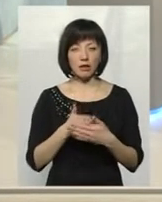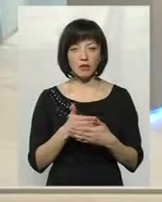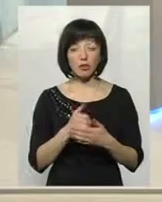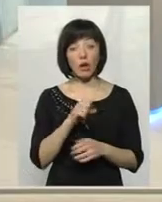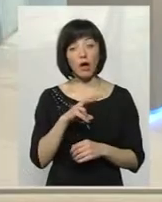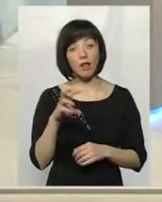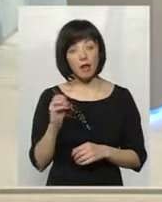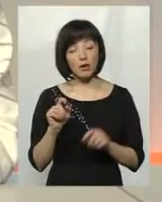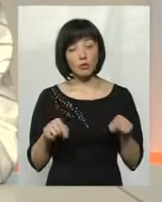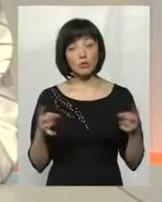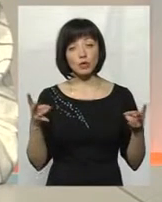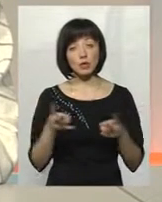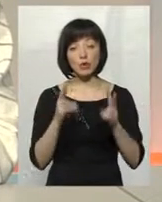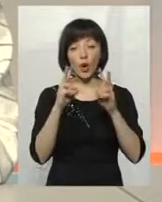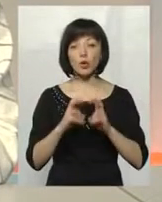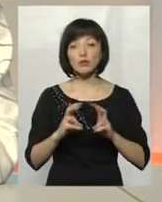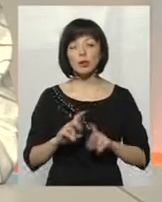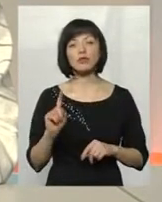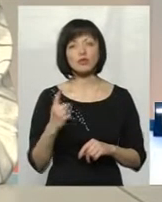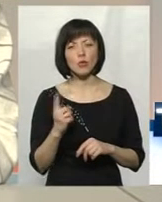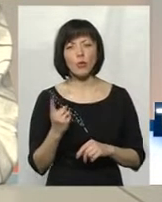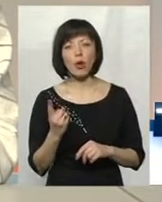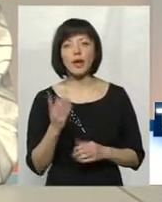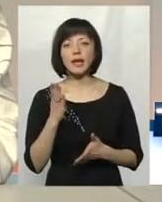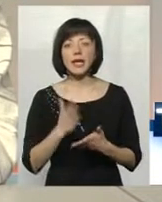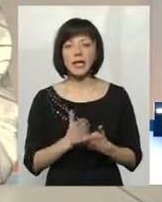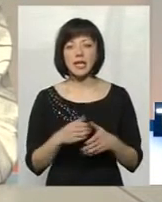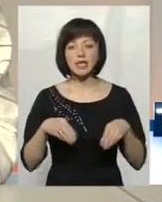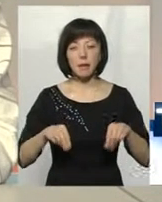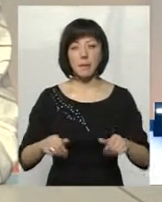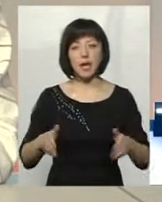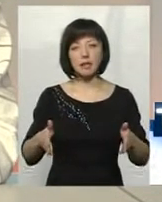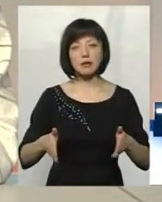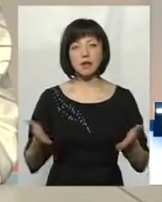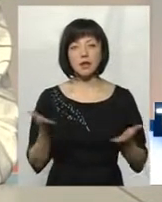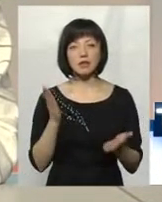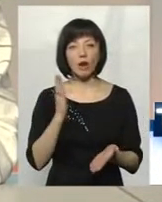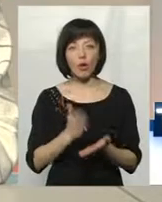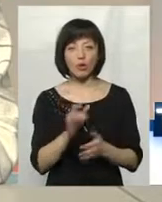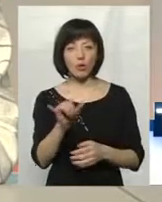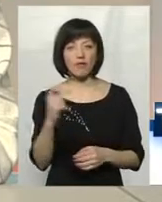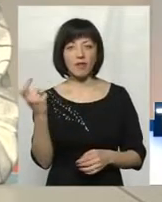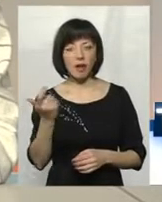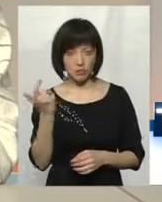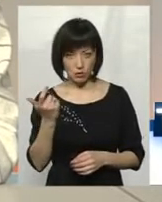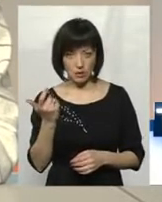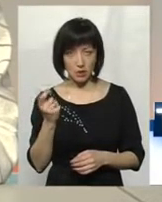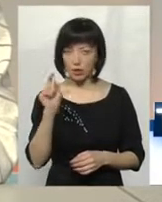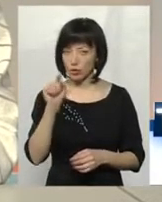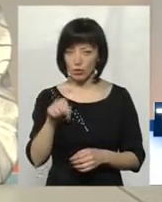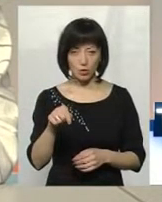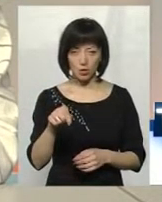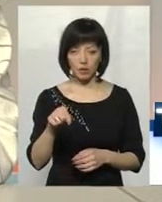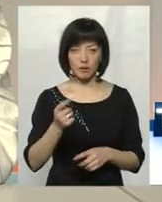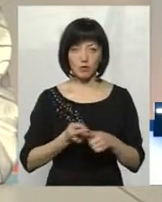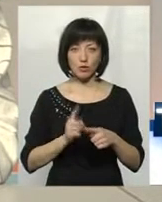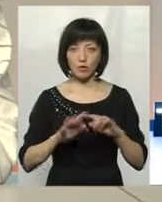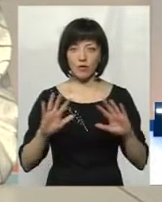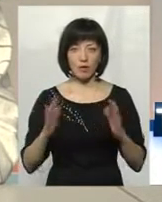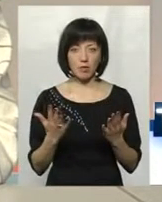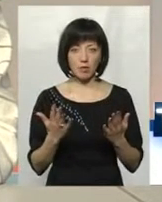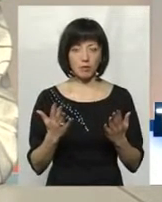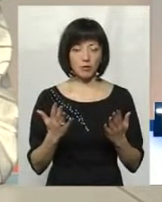Але тут потрібно розбиратися. Чому? Тому що є земельні ділянки, які знаходяться у власності, і туди... В цьому випадку